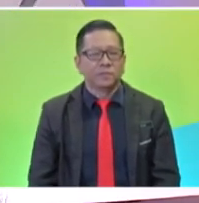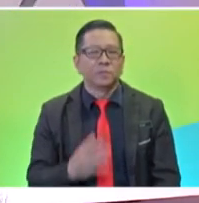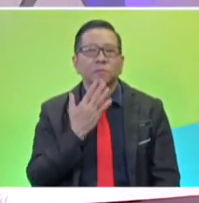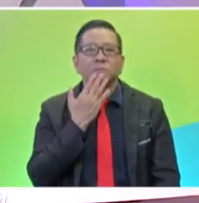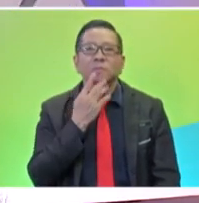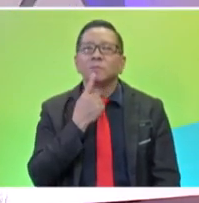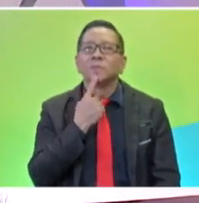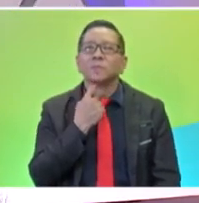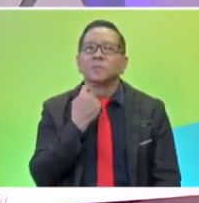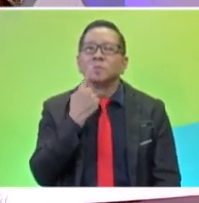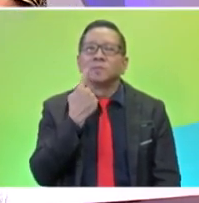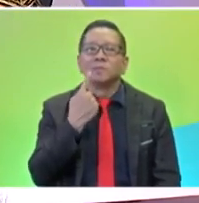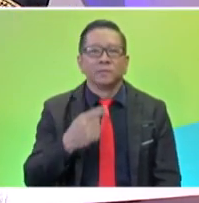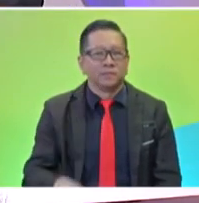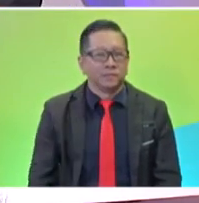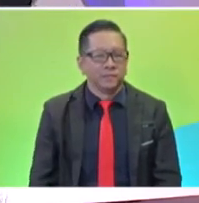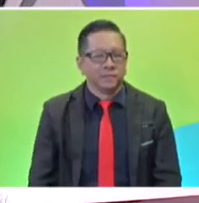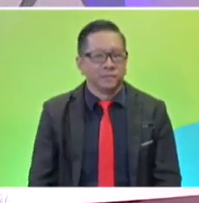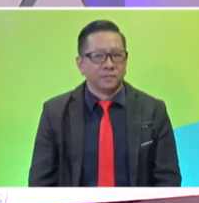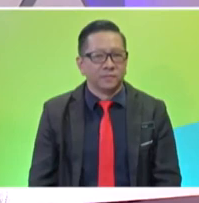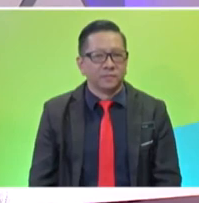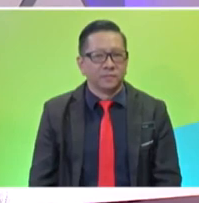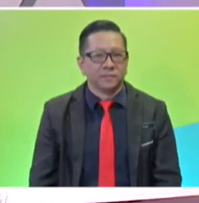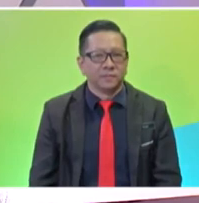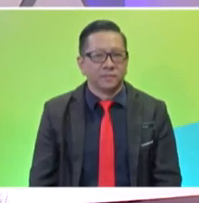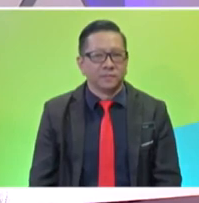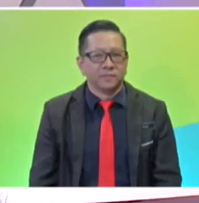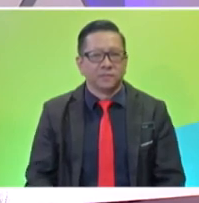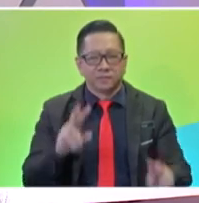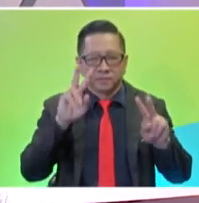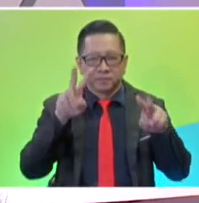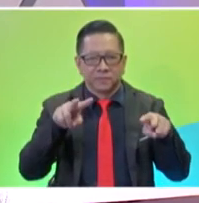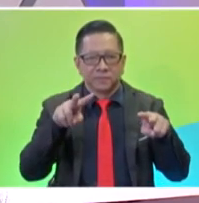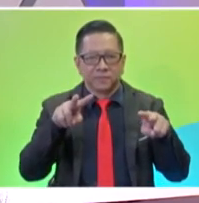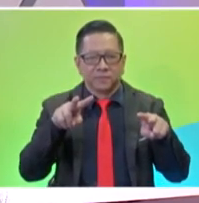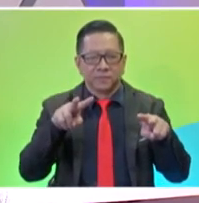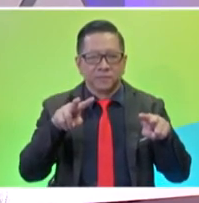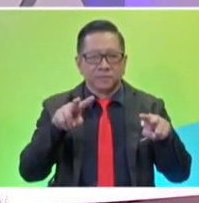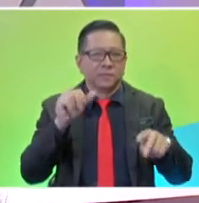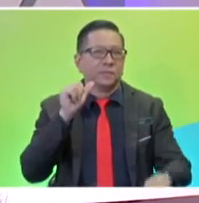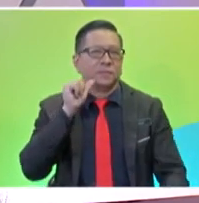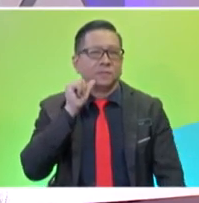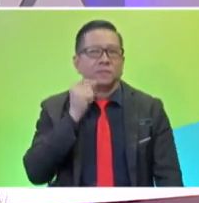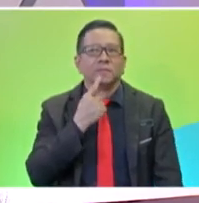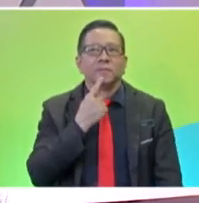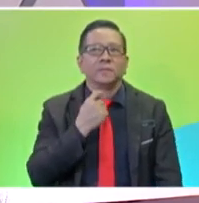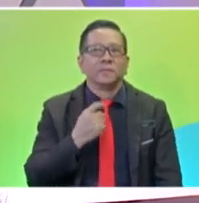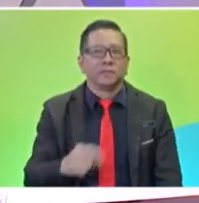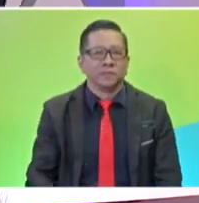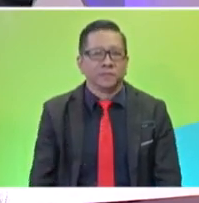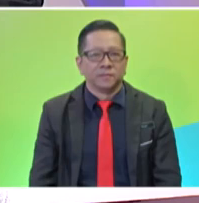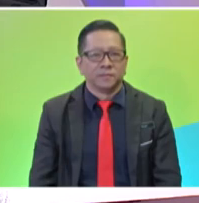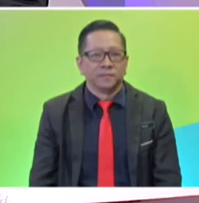ini siapa ini warna merah kita tengok di sini oh au nih warna merah ya jadi